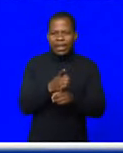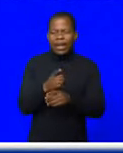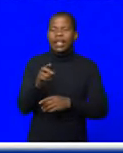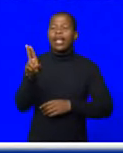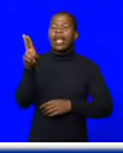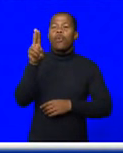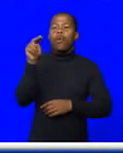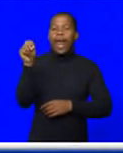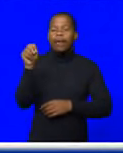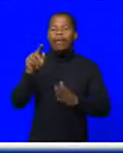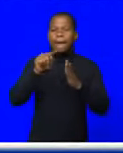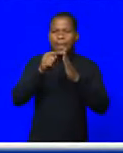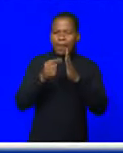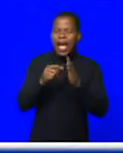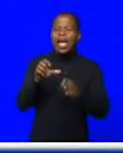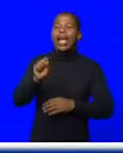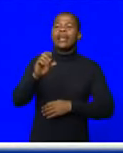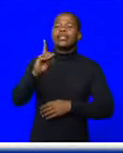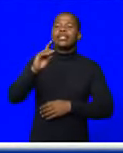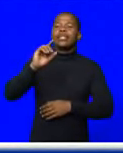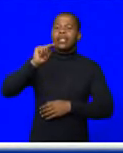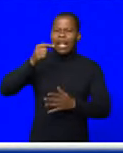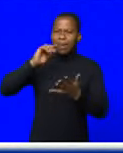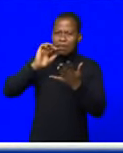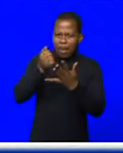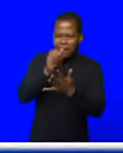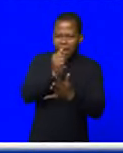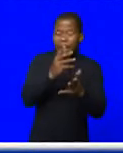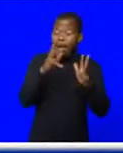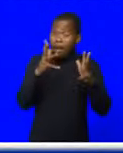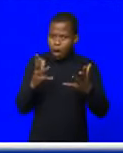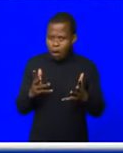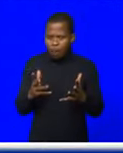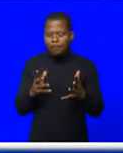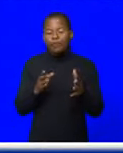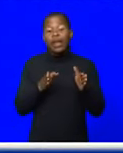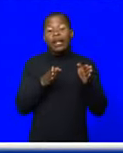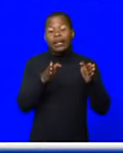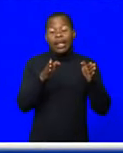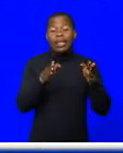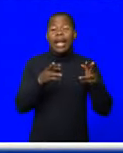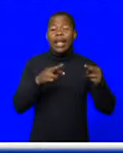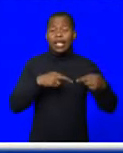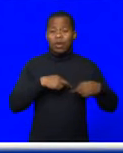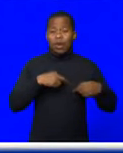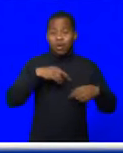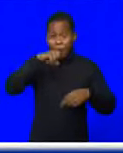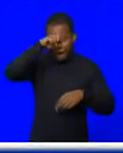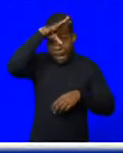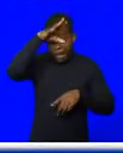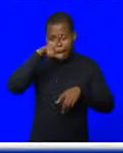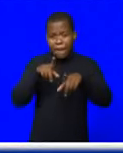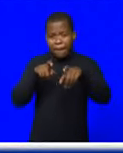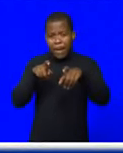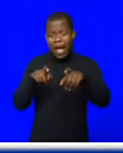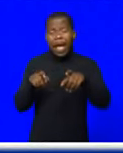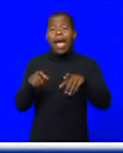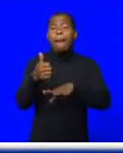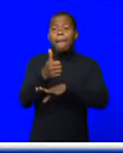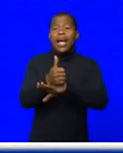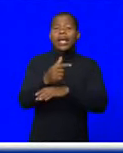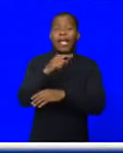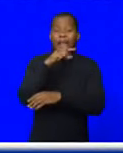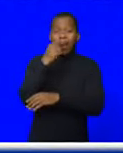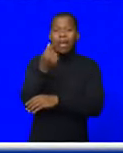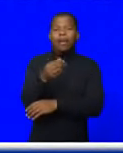entuthuko leConsaco ema-sustainable development goals umphathi welihlangothi elibukete emcebo kuleli tiko lungile dladla